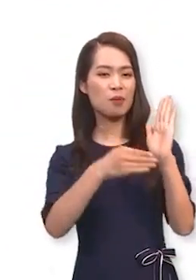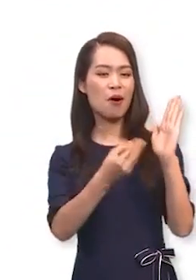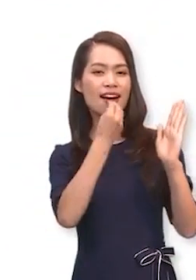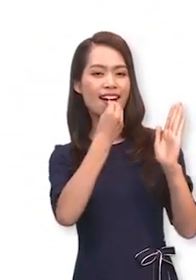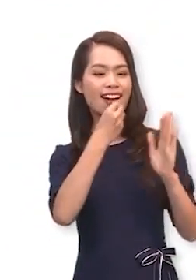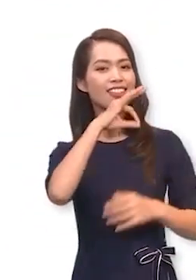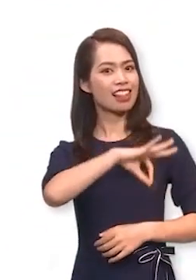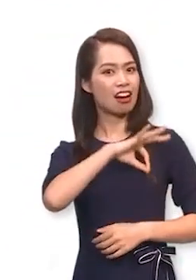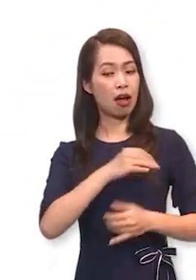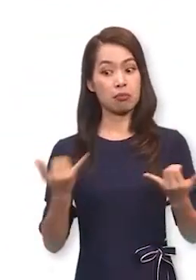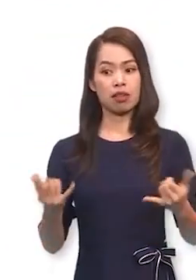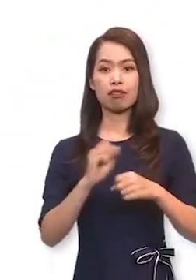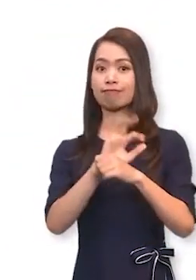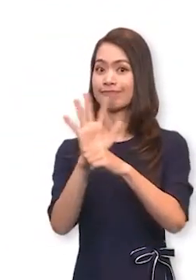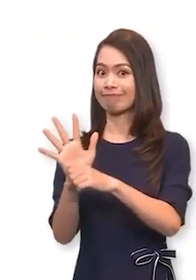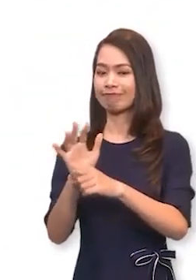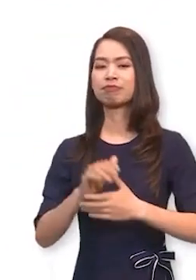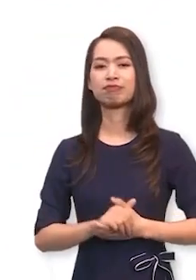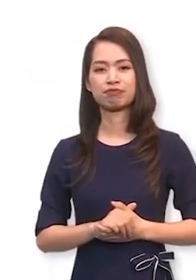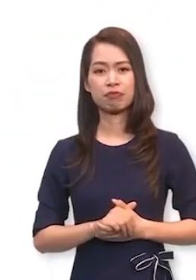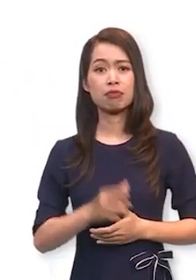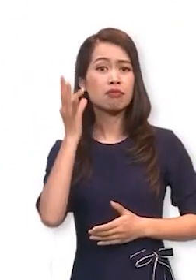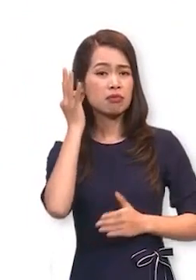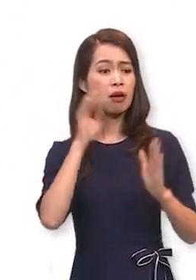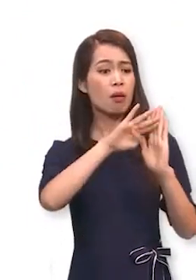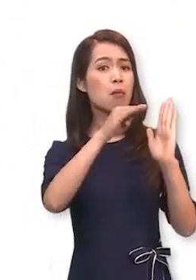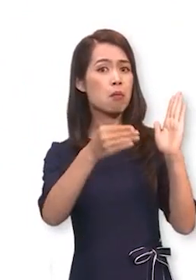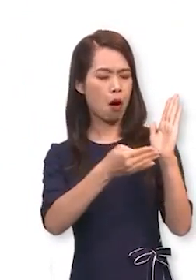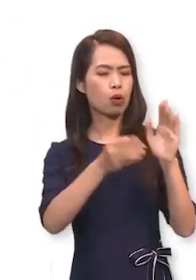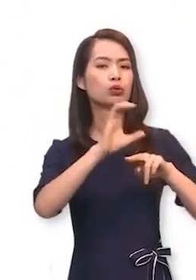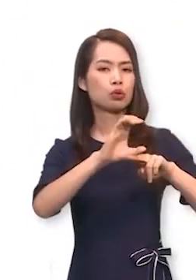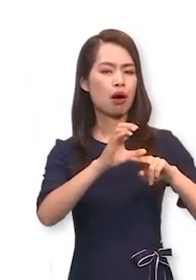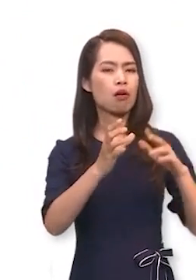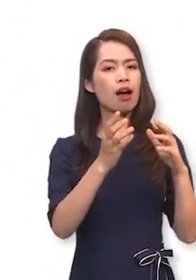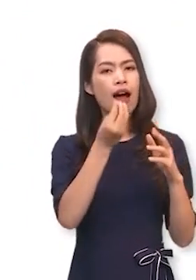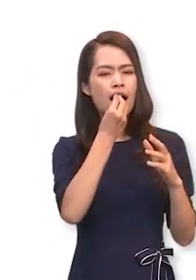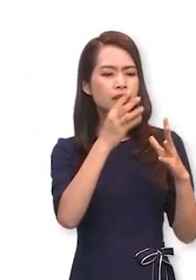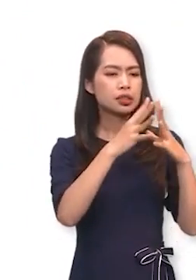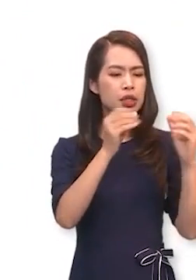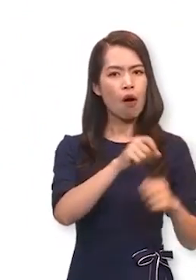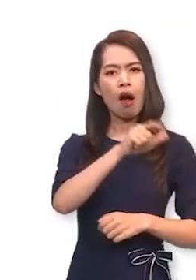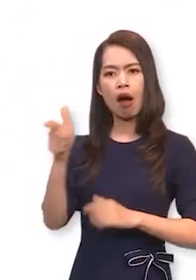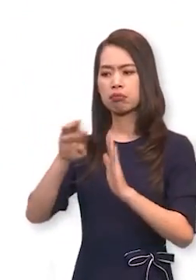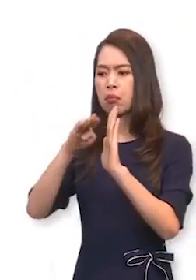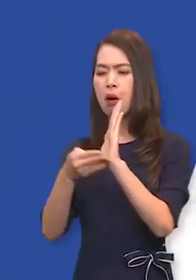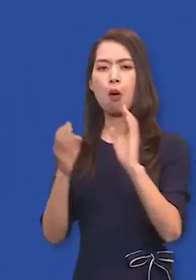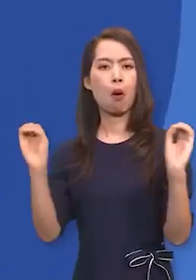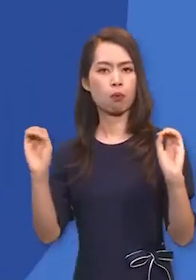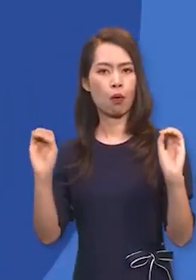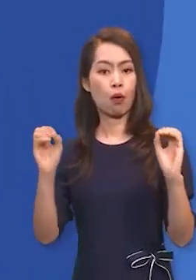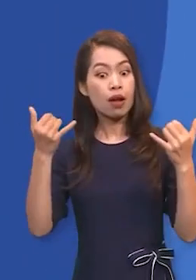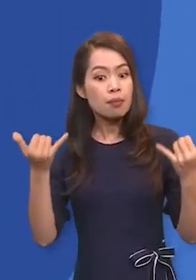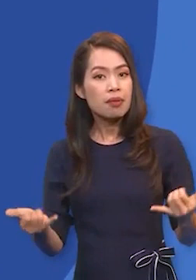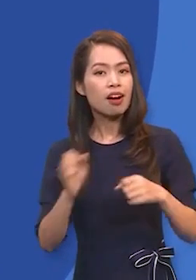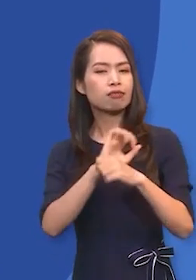dinh dưỡng cho phụ nữ mang thai trong mùa dịch Covid-19. Khi mang thai, nhu cầu dinh dưỡng cho bà mẹ cần nhiều hơn mức bình thường. Đặc